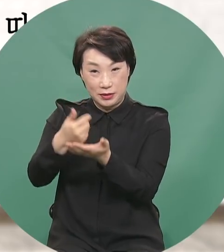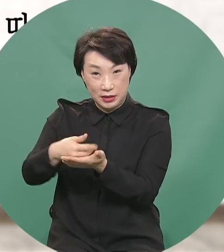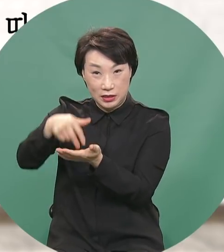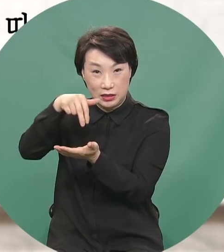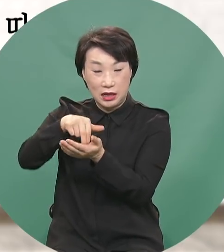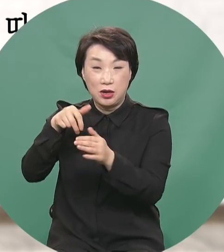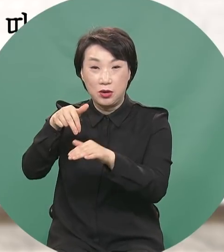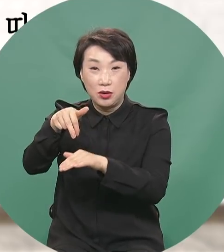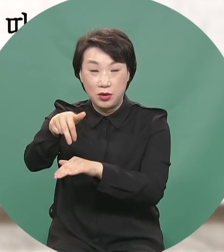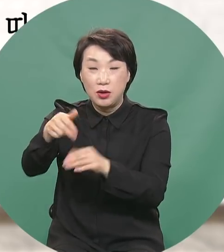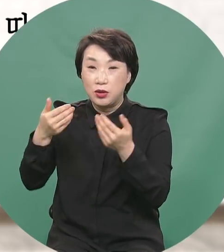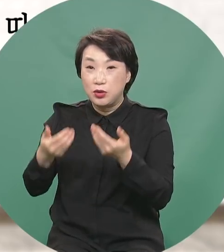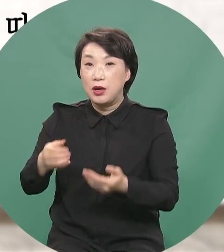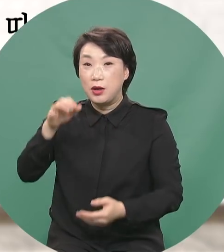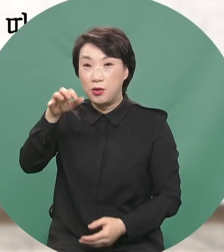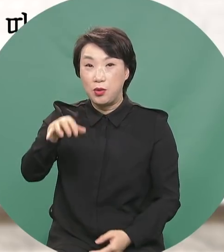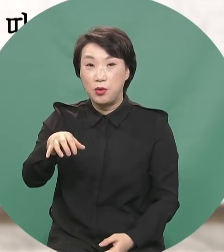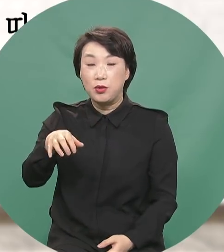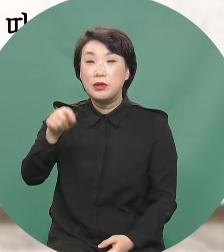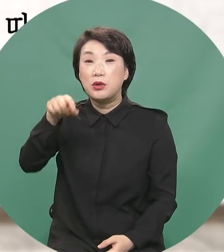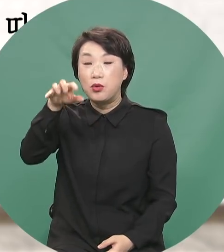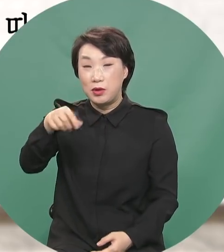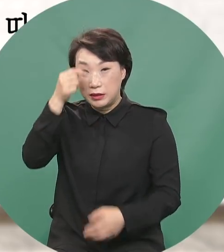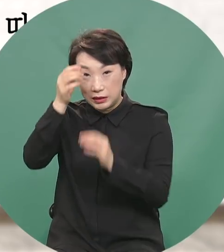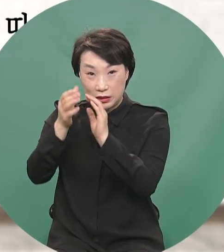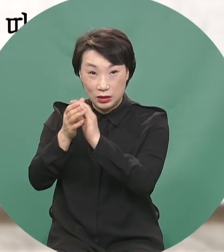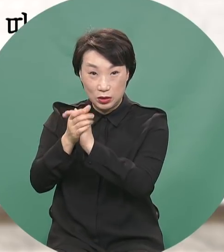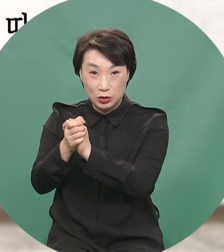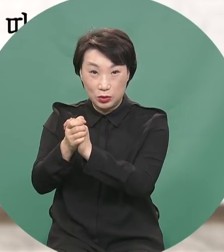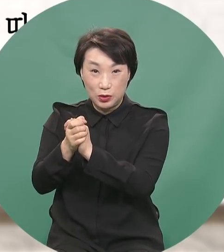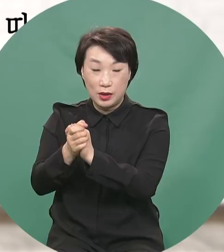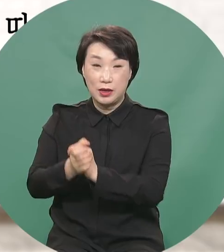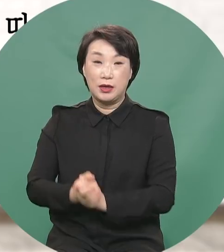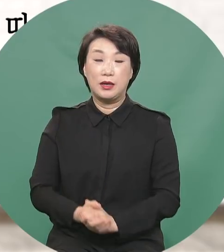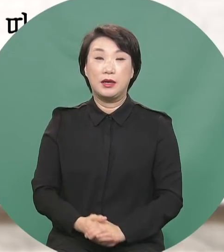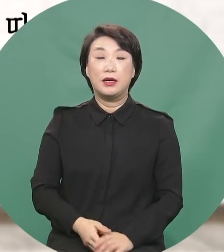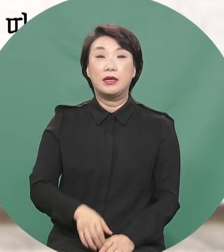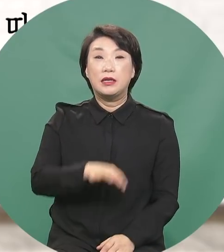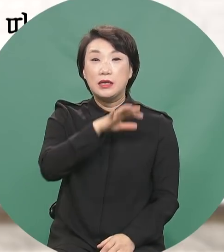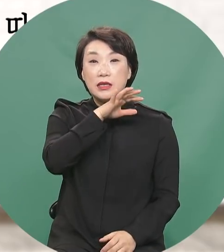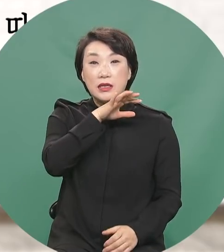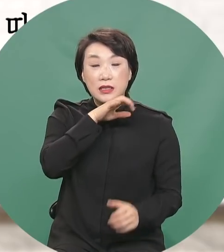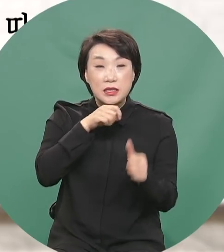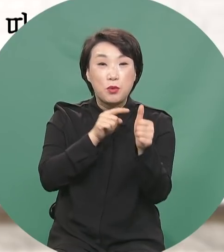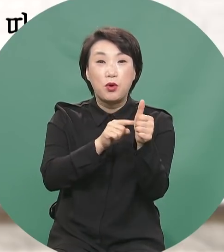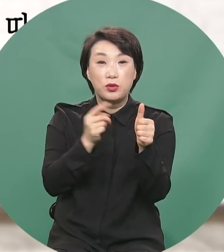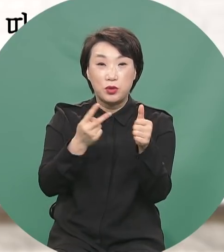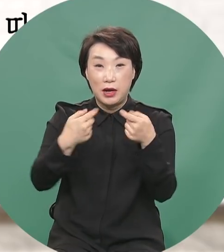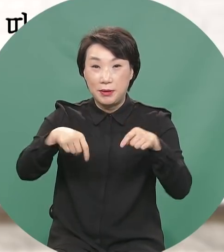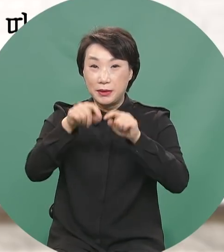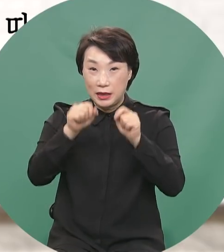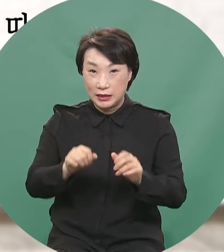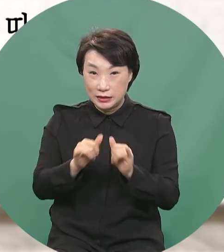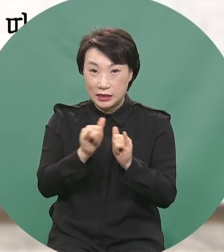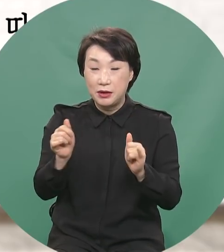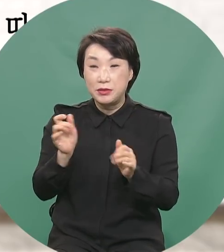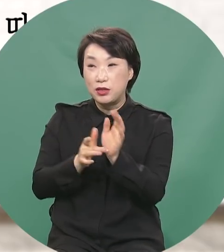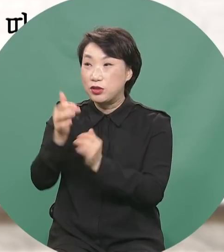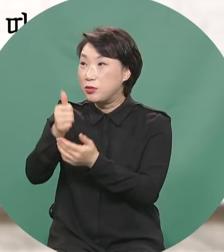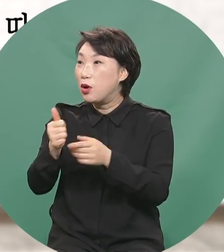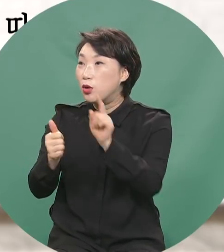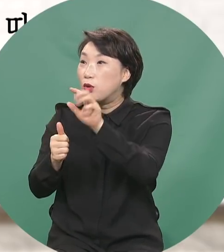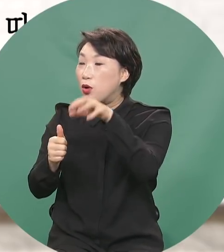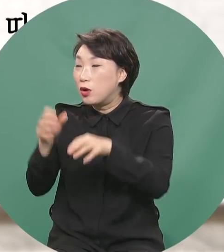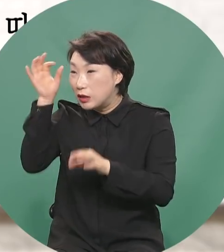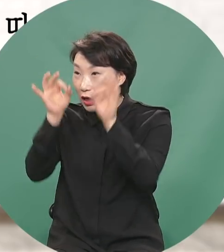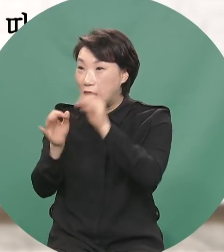일어나 나가 한적한 곳으로 가사 거기서 기도하시더니 시몬과 및 그와 함께 있는 자들이 예수의 뒤를